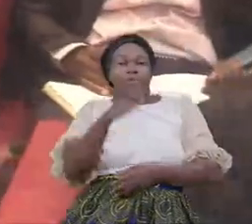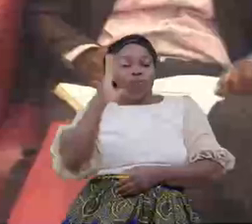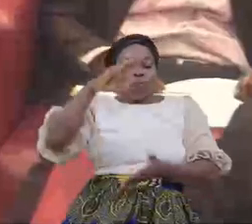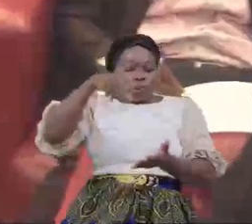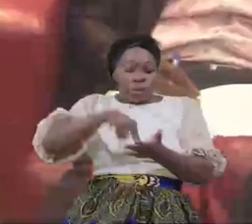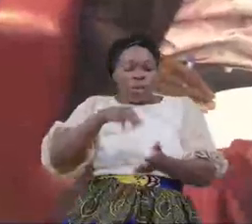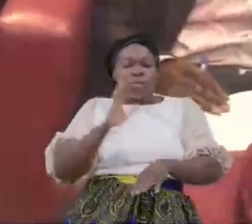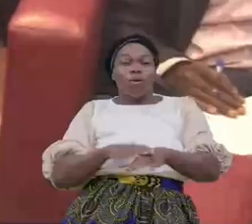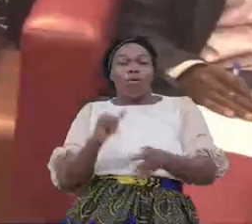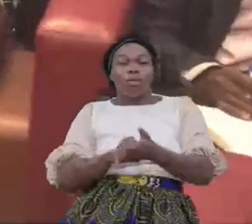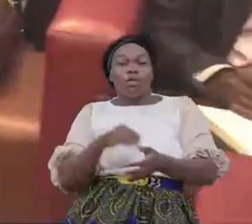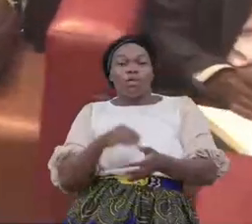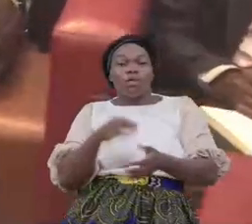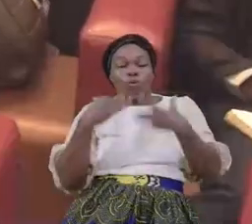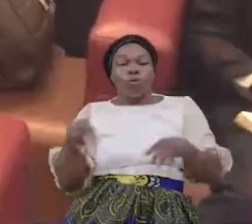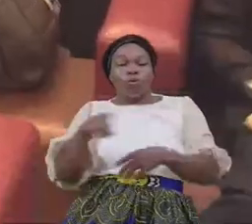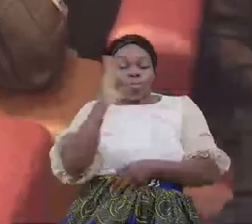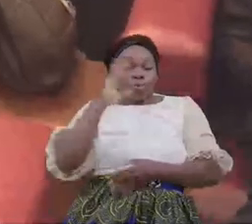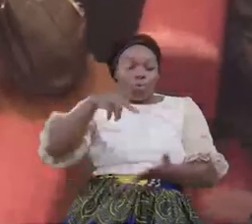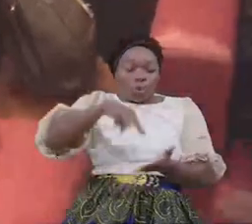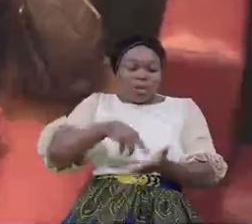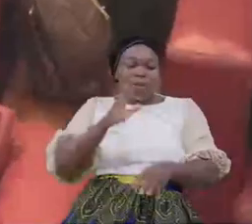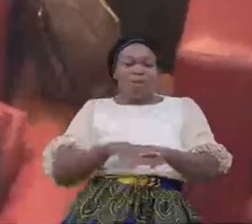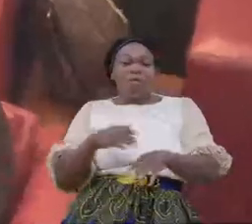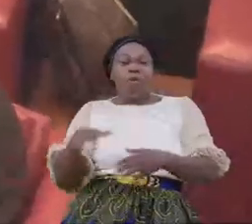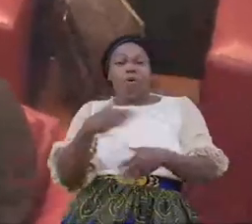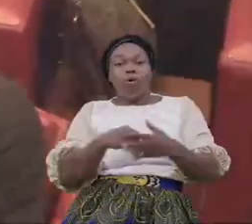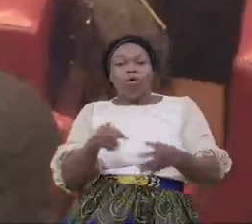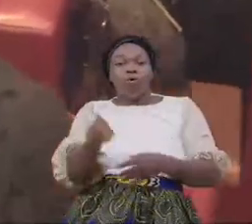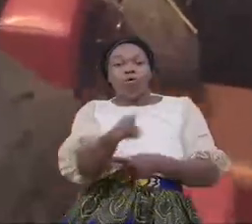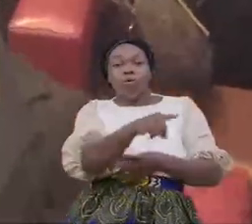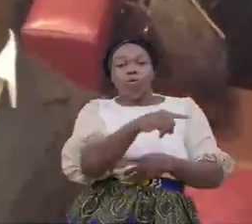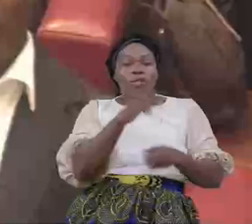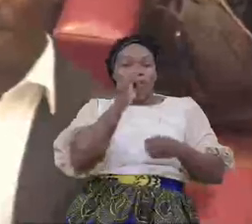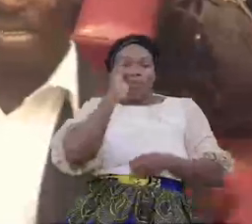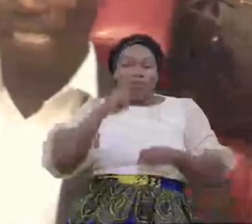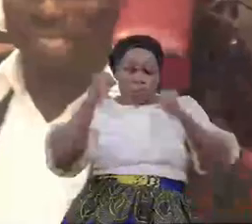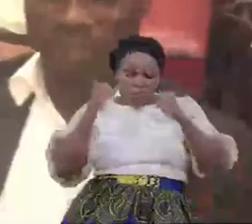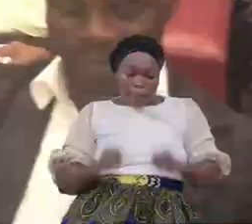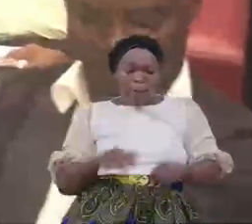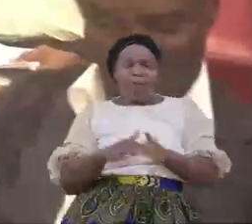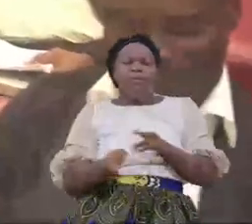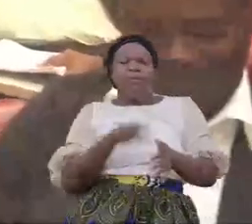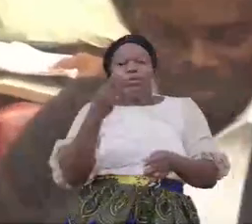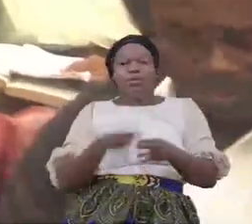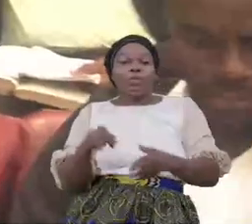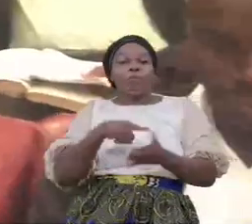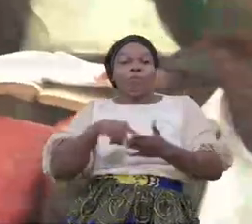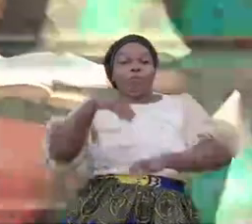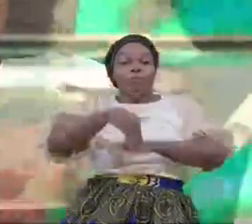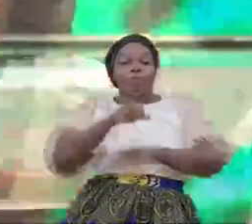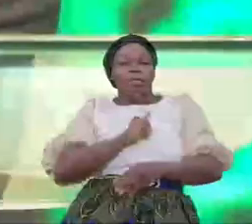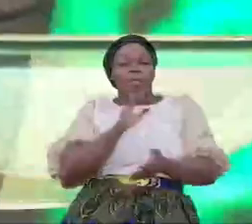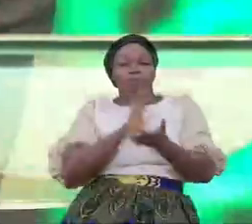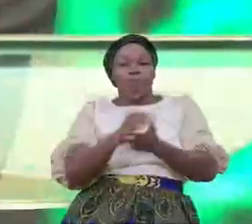la tristesse. Vous allez vous tenir sur ces pouvoirs maléfiques. Ce soir, je crois. Je crois, c'est pourquoi